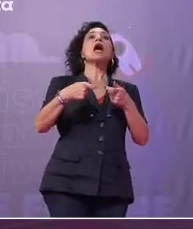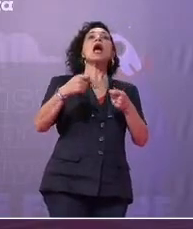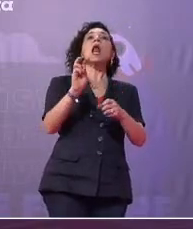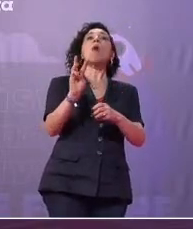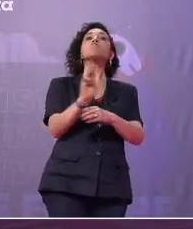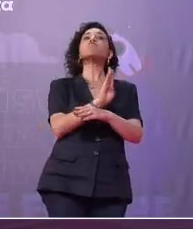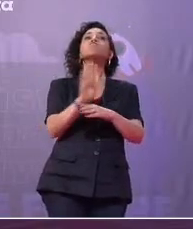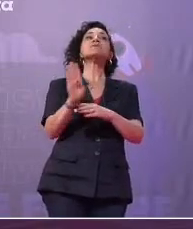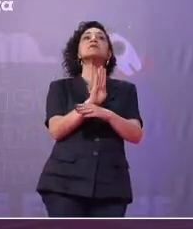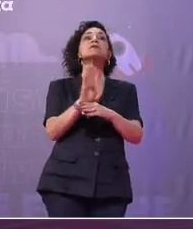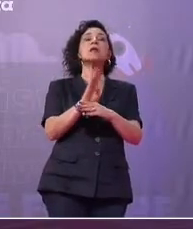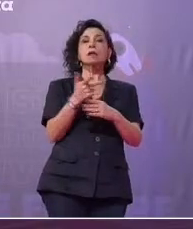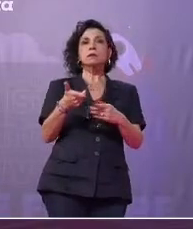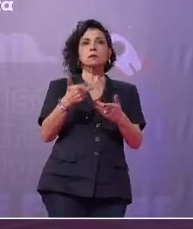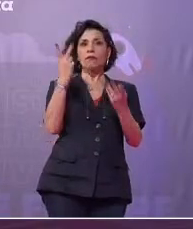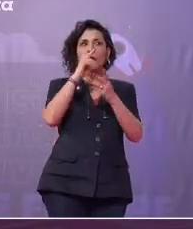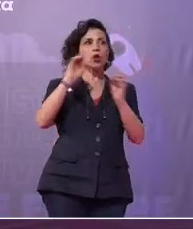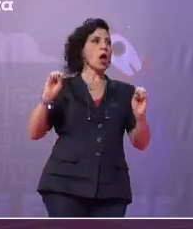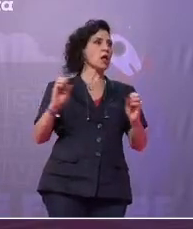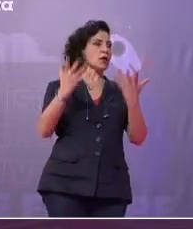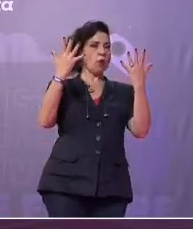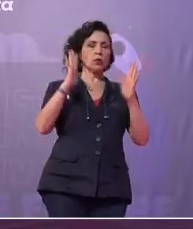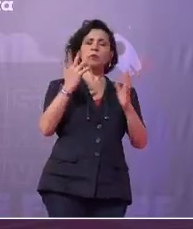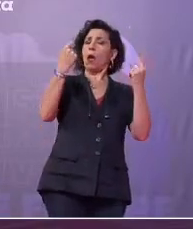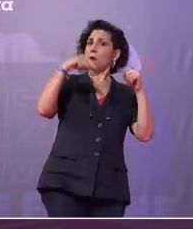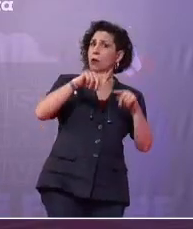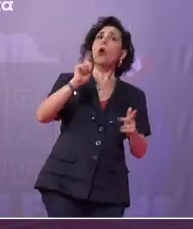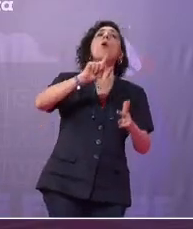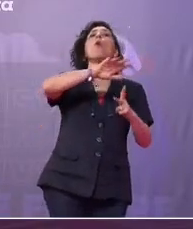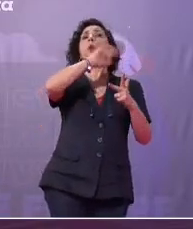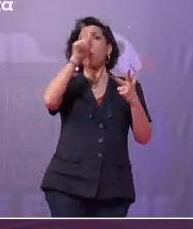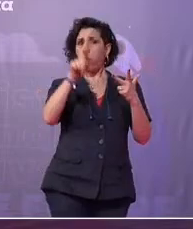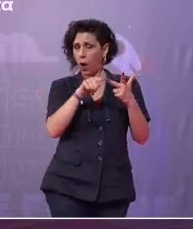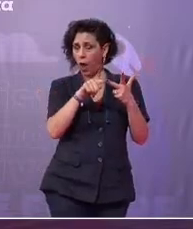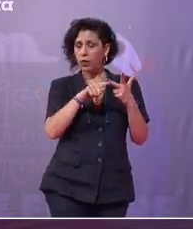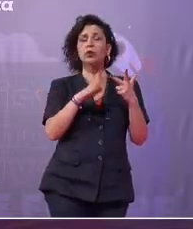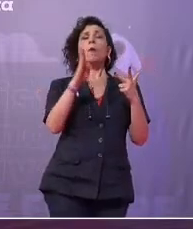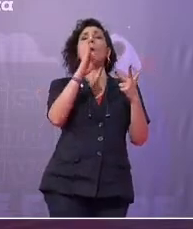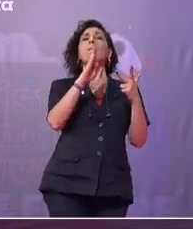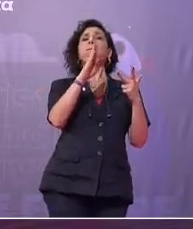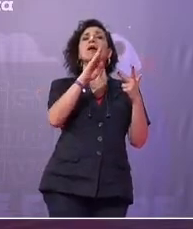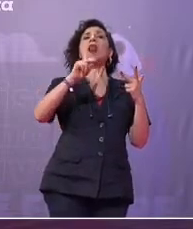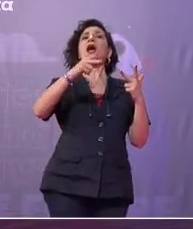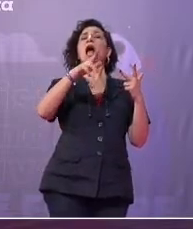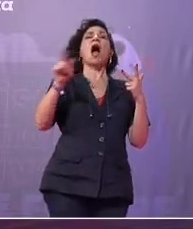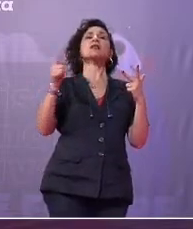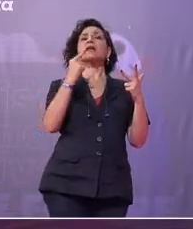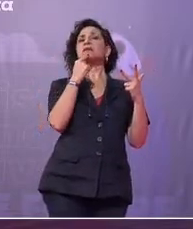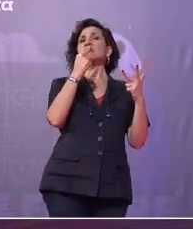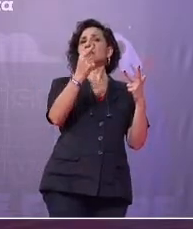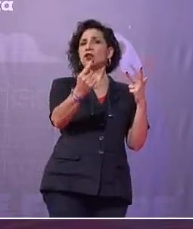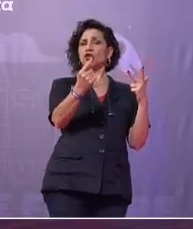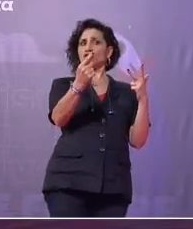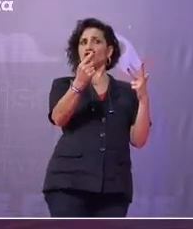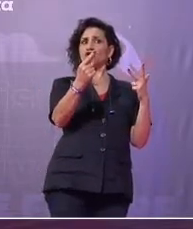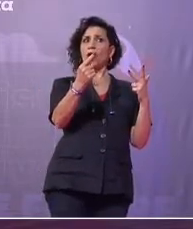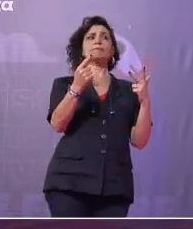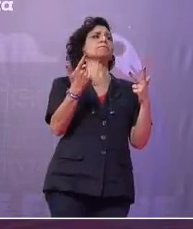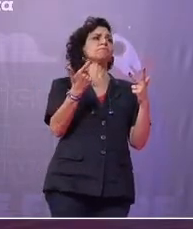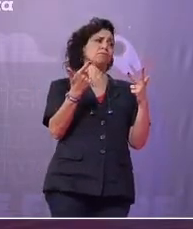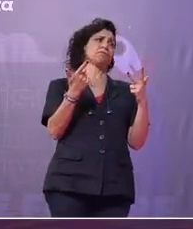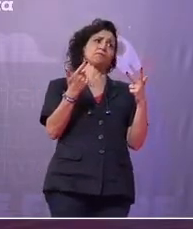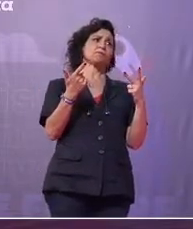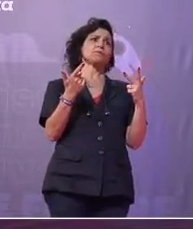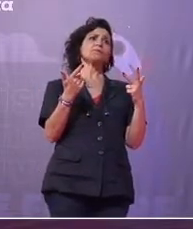ma non c'è solo questo Bill Gates va oltre ma lo fa in maniera molto interessante parlando di quelli che sono dei temi molto cari